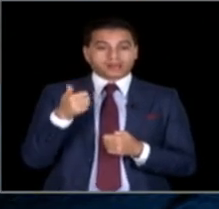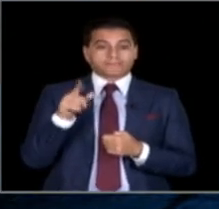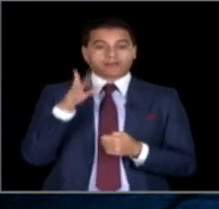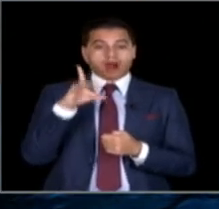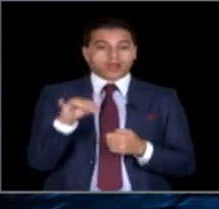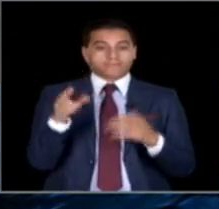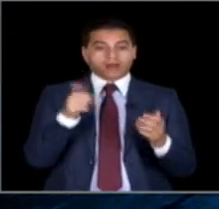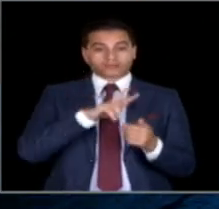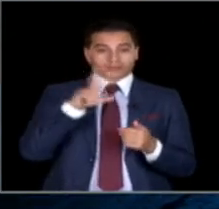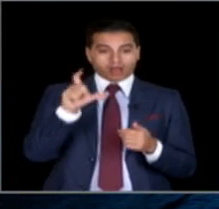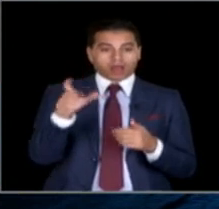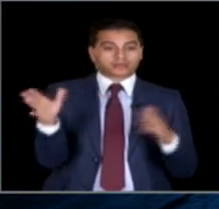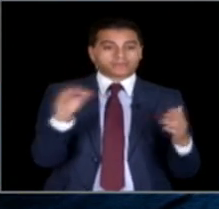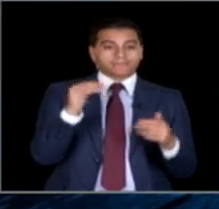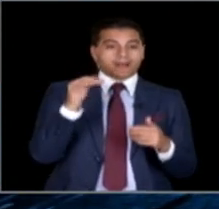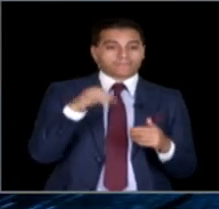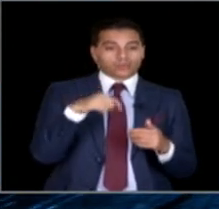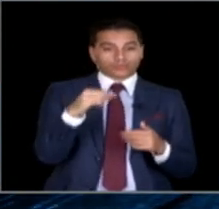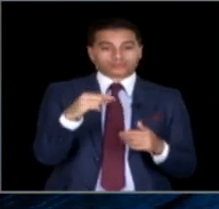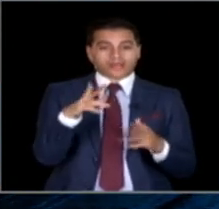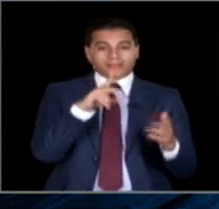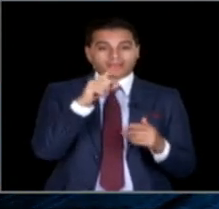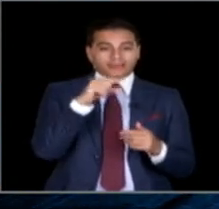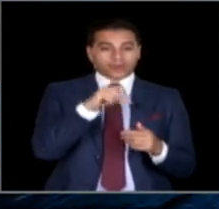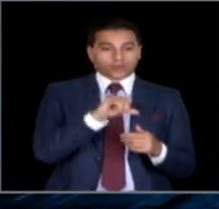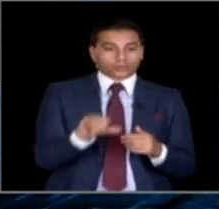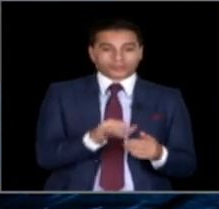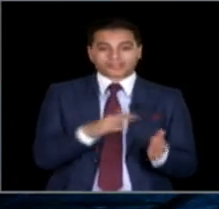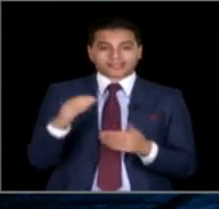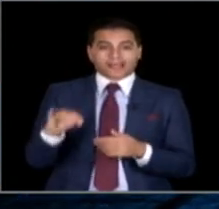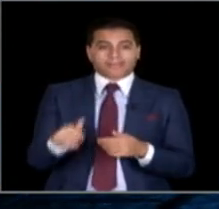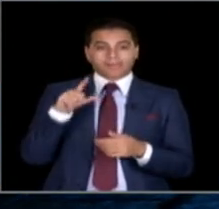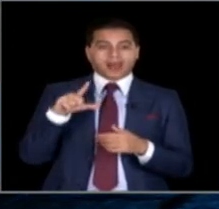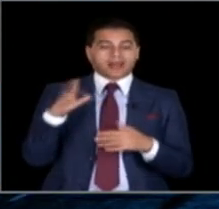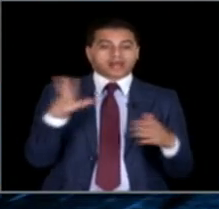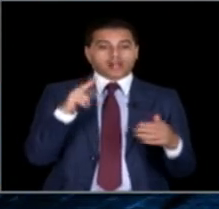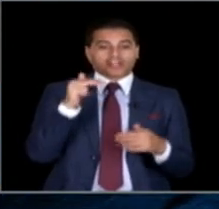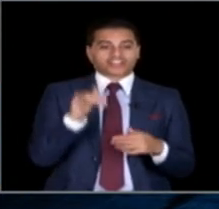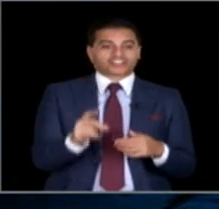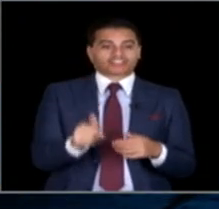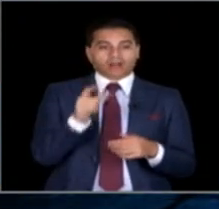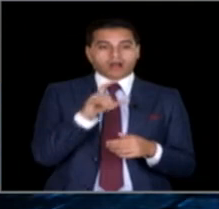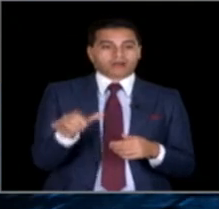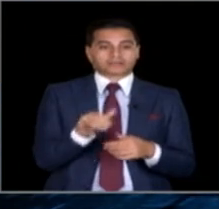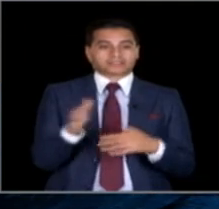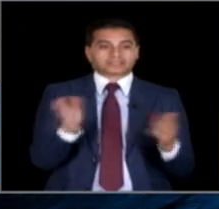أصلان، محمود البدوي، جمال الغيطاني، سعد مكاوي.